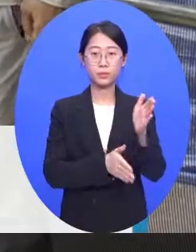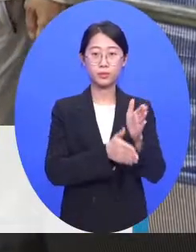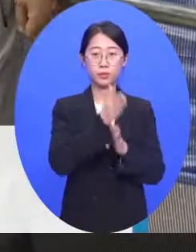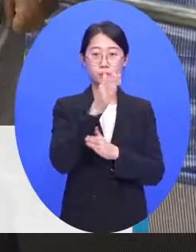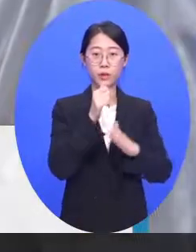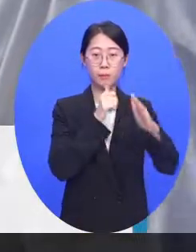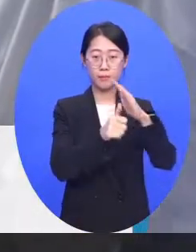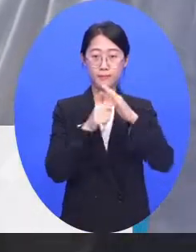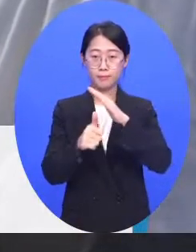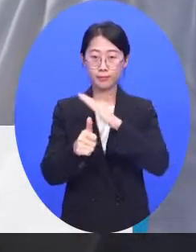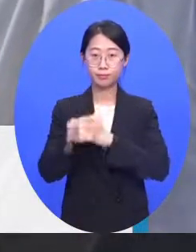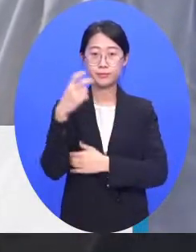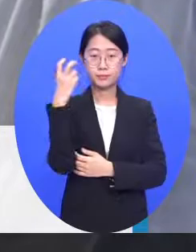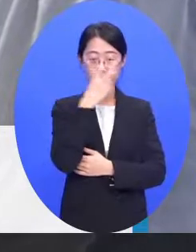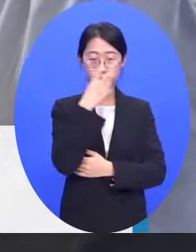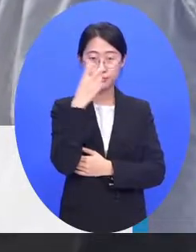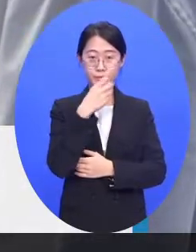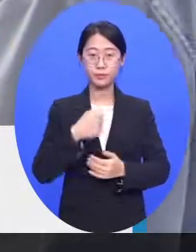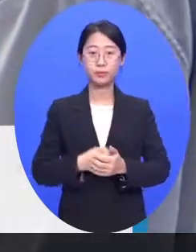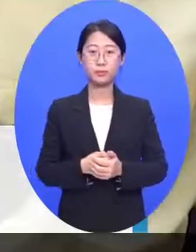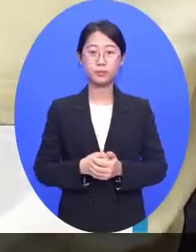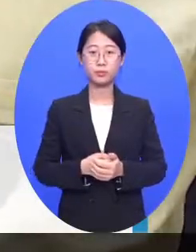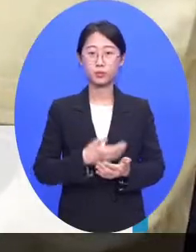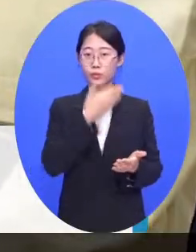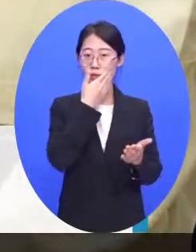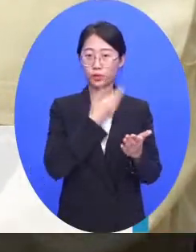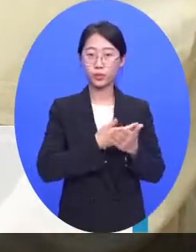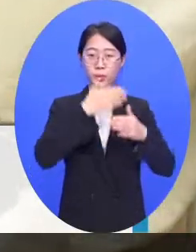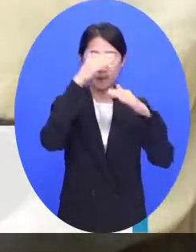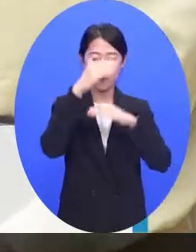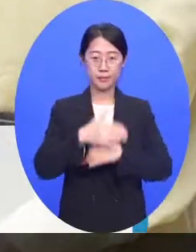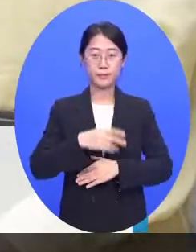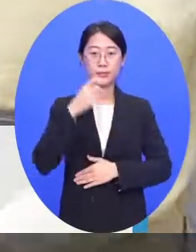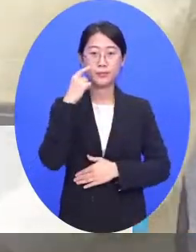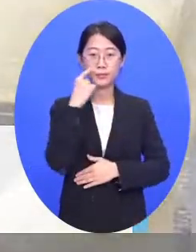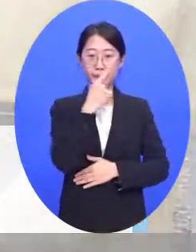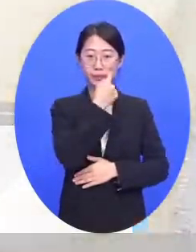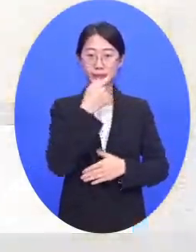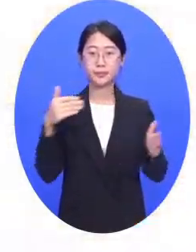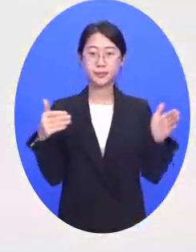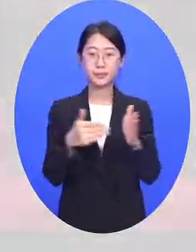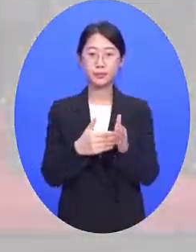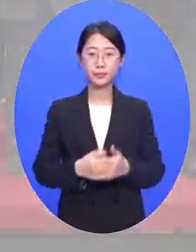천안시가 현장 방문을 실시하고 주요 현안 사업의 추진 상황을 점검했습니다.